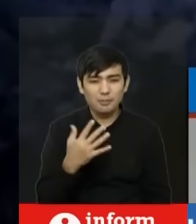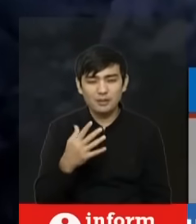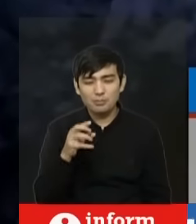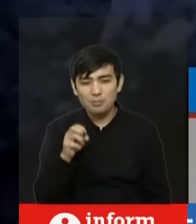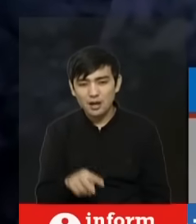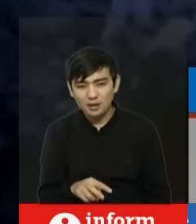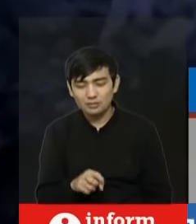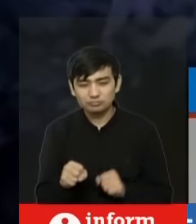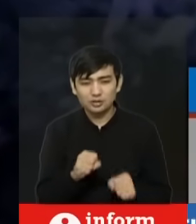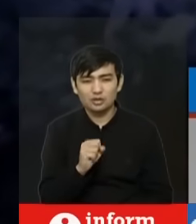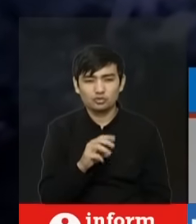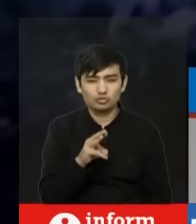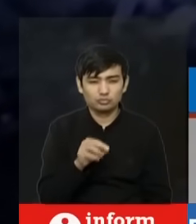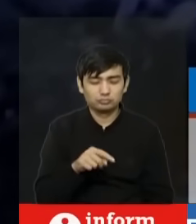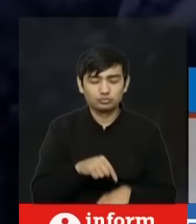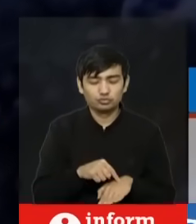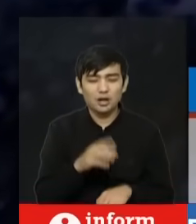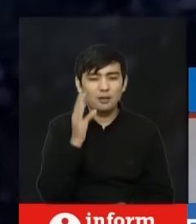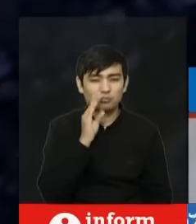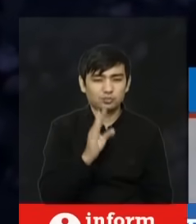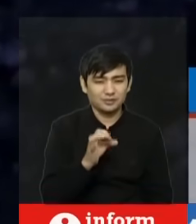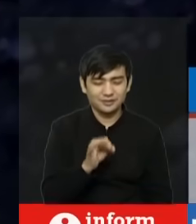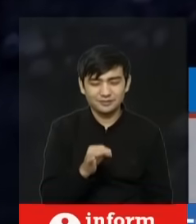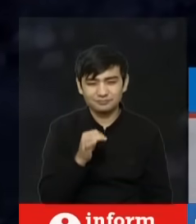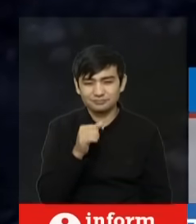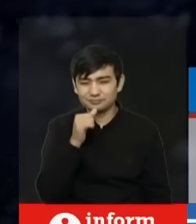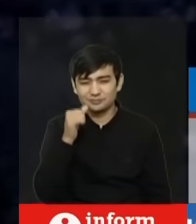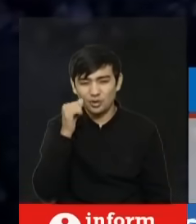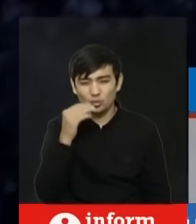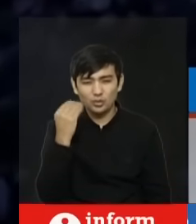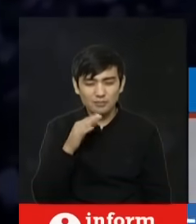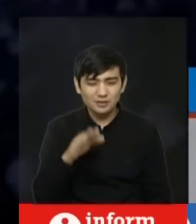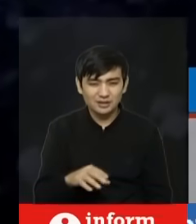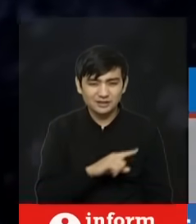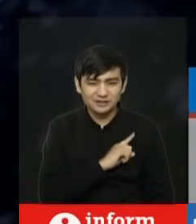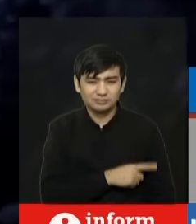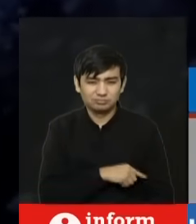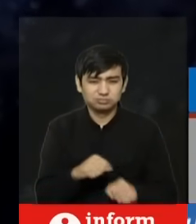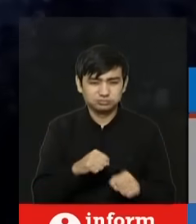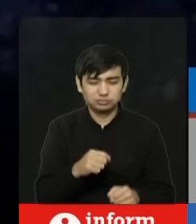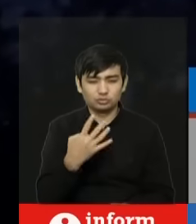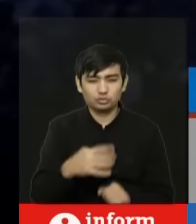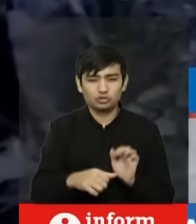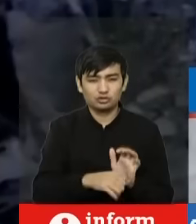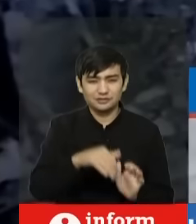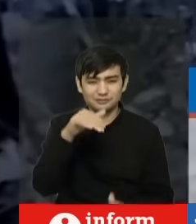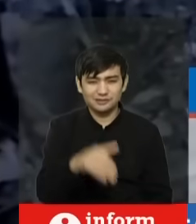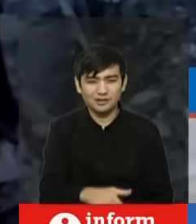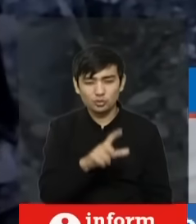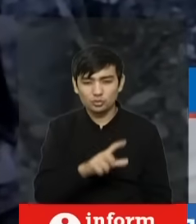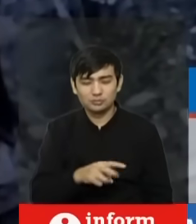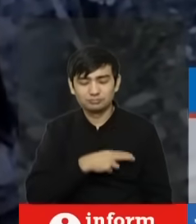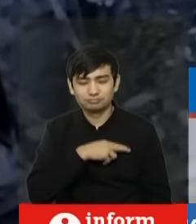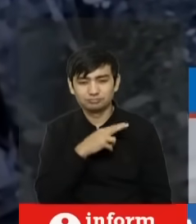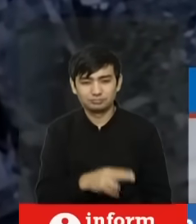балдық афтершоктар сезілуі мүмкін деп отыр. Айта кетейік, былтыр Түркиядағы алапат жер сілкінісінің салдарынан 46 мыңнан астам адам көз